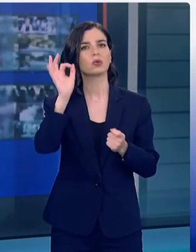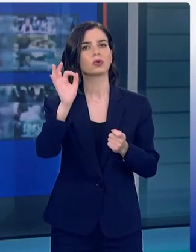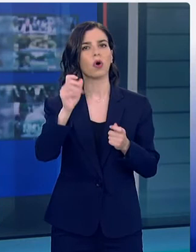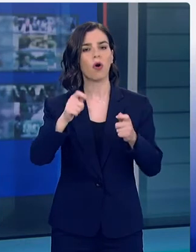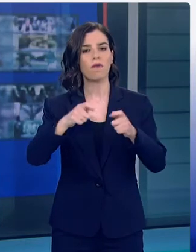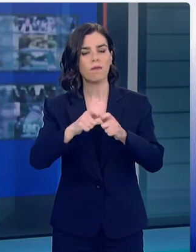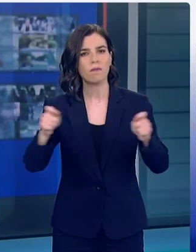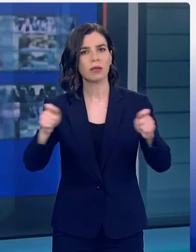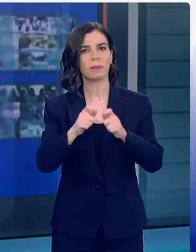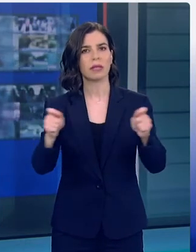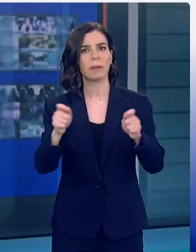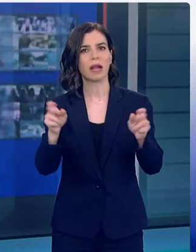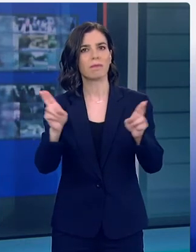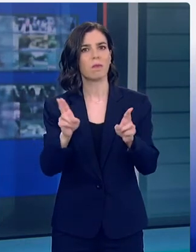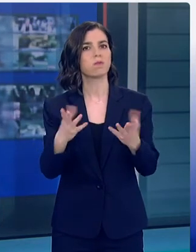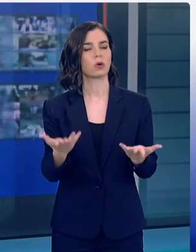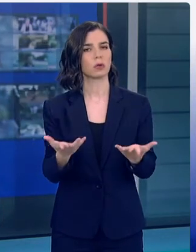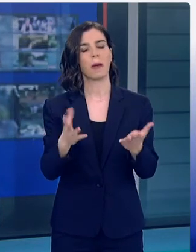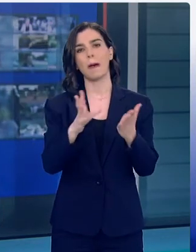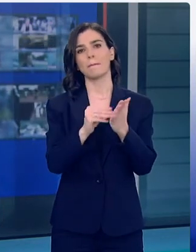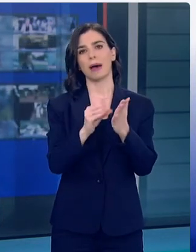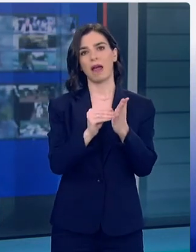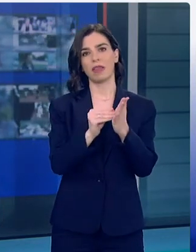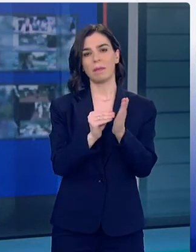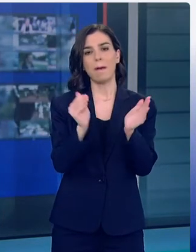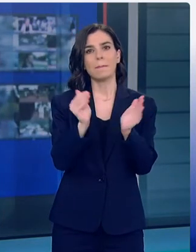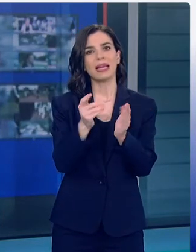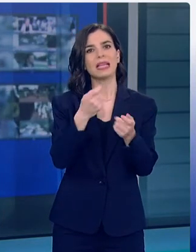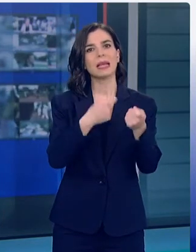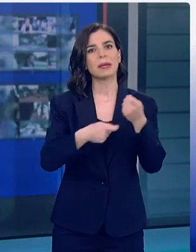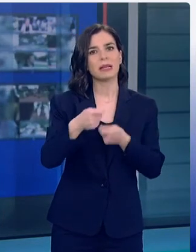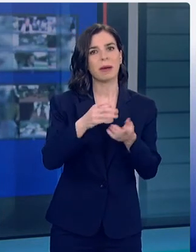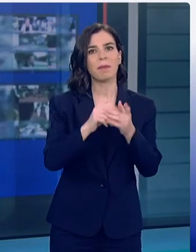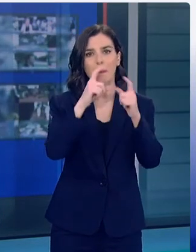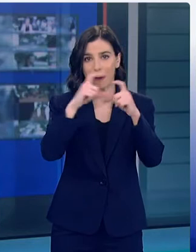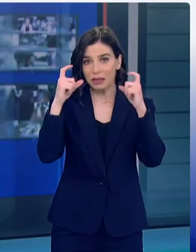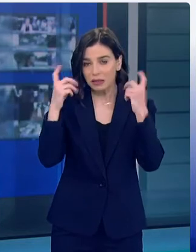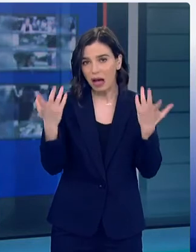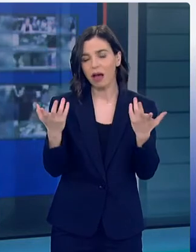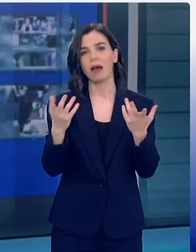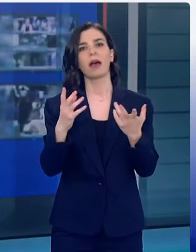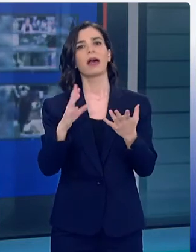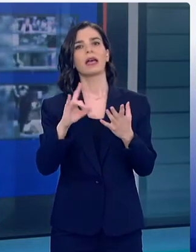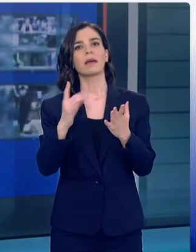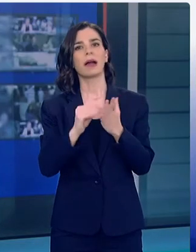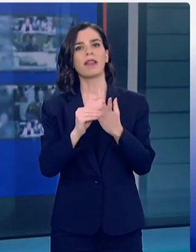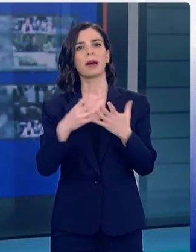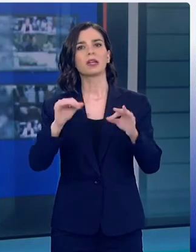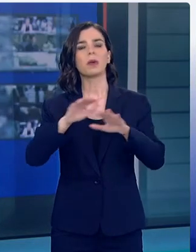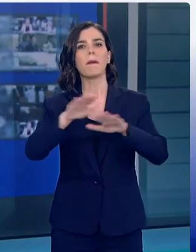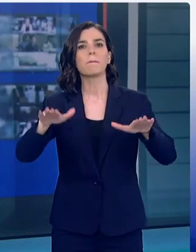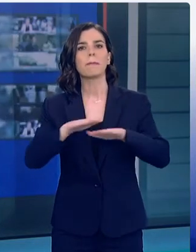κατεύθυνση άρσης της καραντίνας? Θα μπορούσε να είναι το άνοιγμα των μικρών καταστημάτων με τη χρήση μάσκας ή τα μπάνια σε οργανωμένες παραλίες